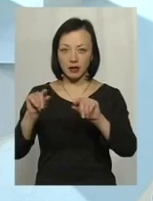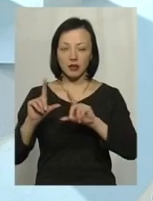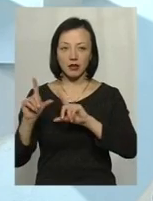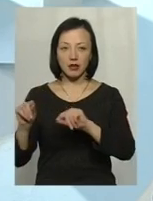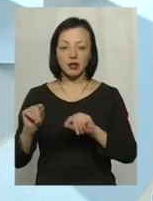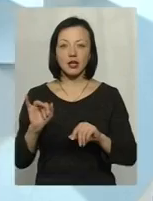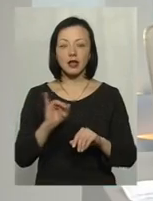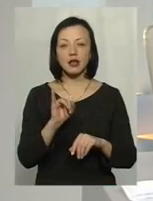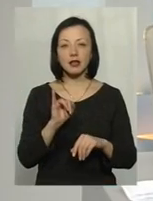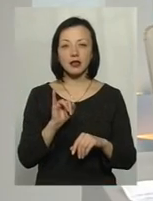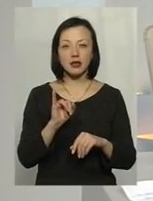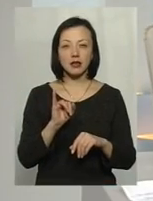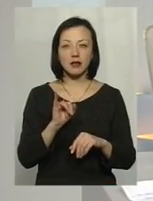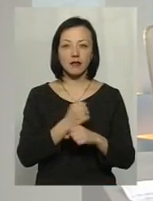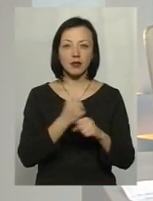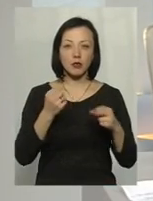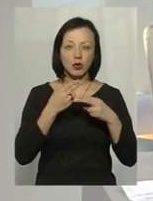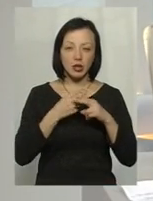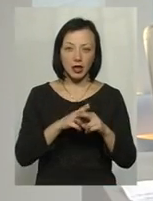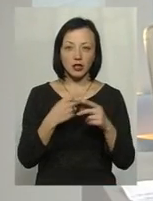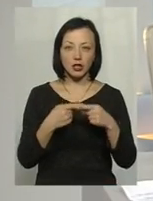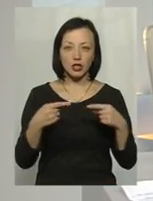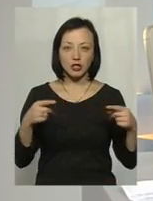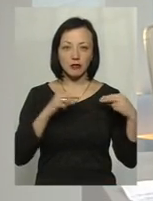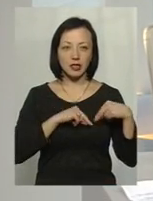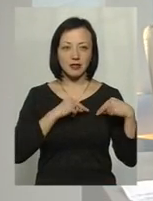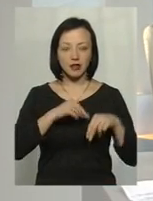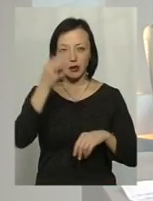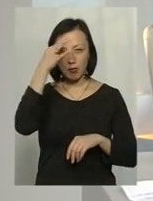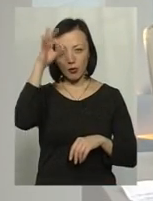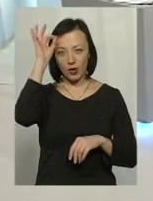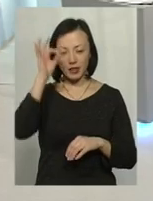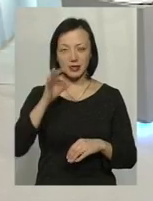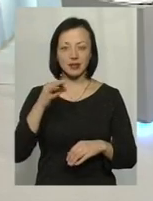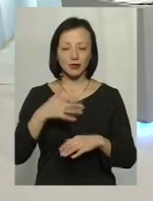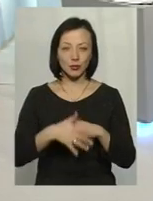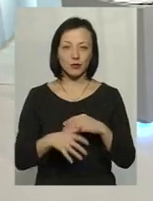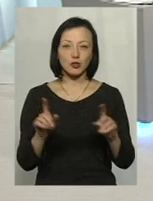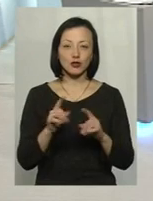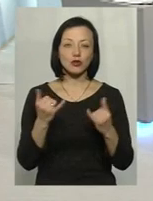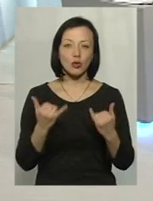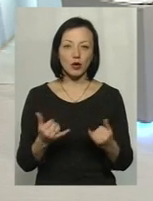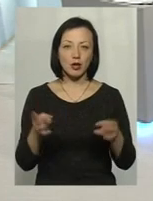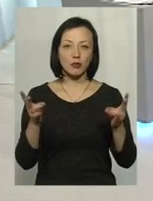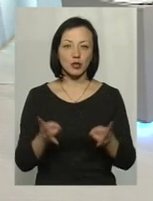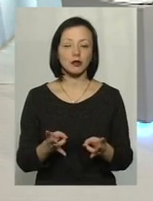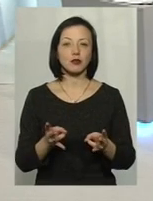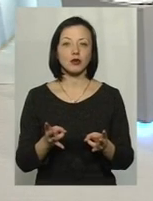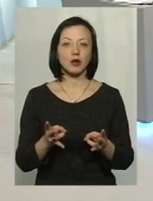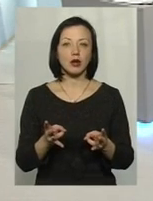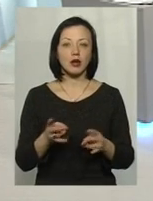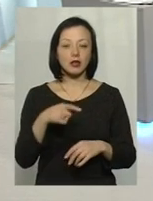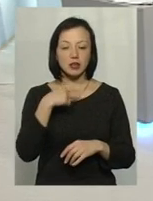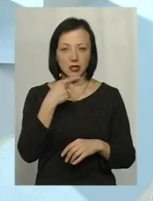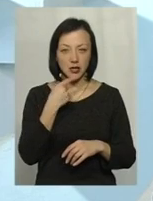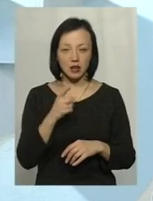Вибухотехніки? І вибухотехніки, і інші працівники поліції. Зрозуміло, що сьогодні потрібно констатувати той